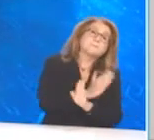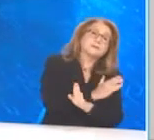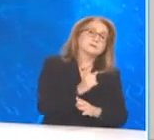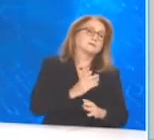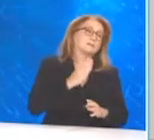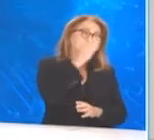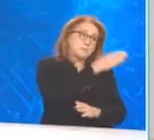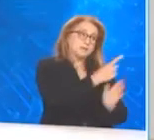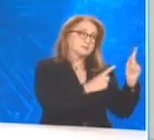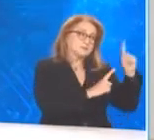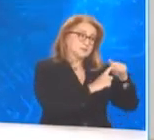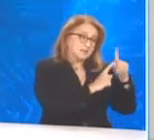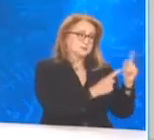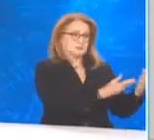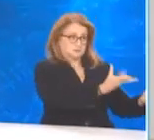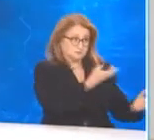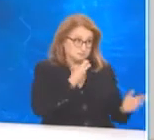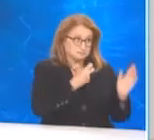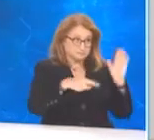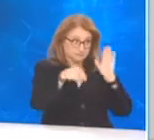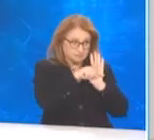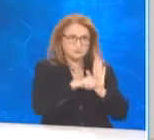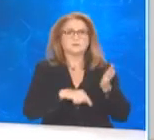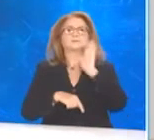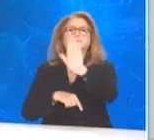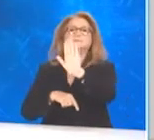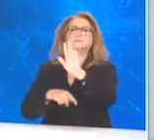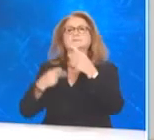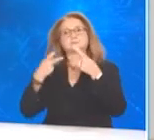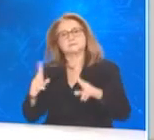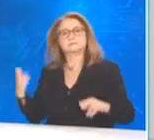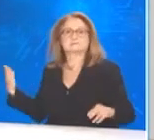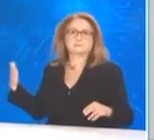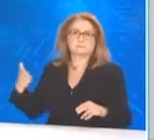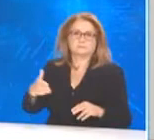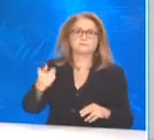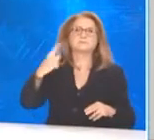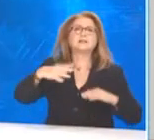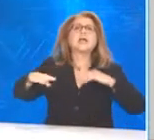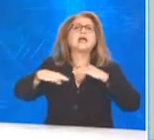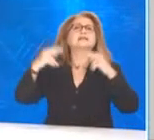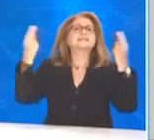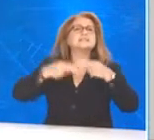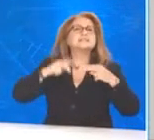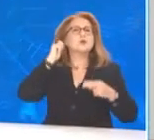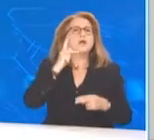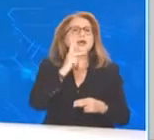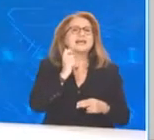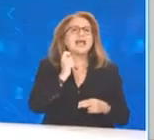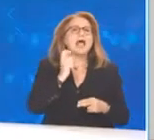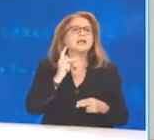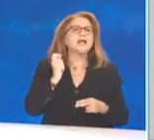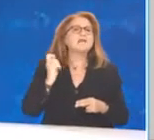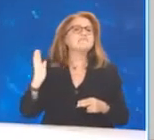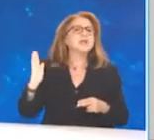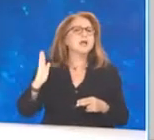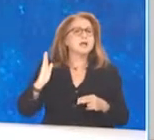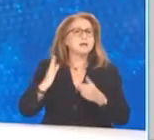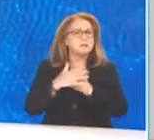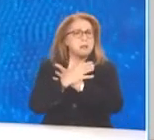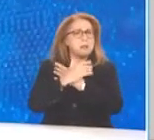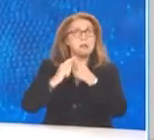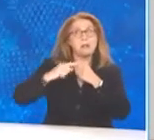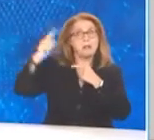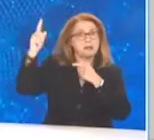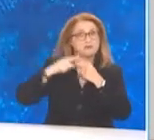τις 16 Αυγούστου, ο αριθμός των εισερχομένων από το σιναριακό σταθμό Κακαβιάς περιορίζεται στα 750 άτομα την ημέρα. Θα